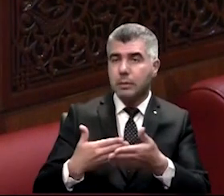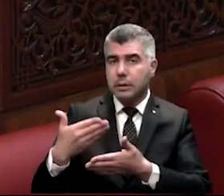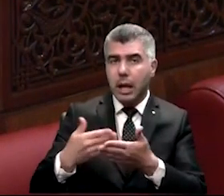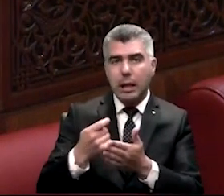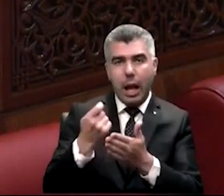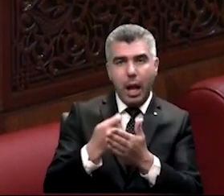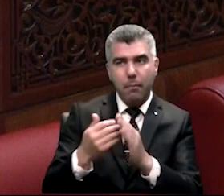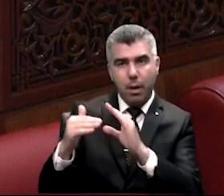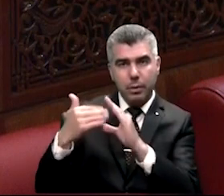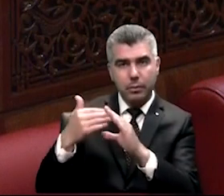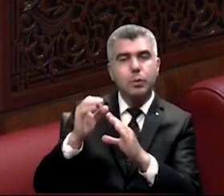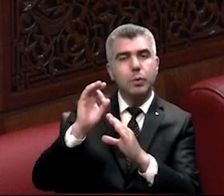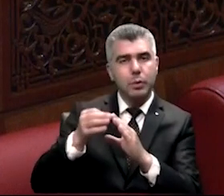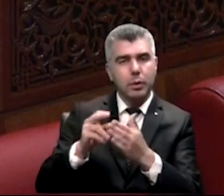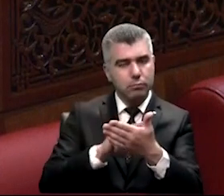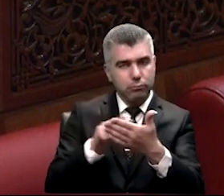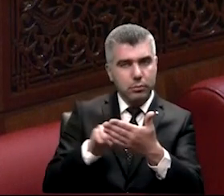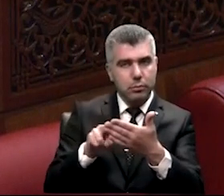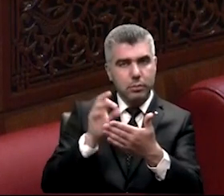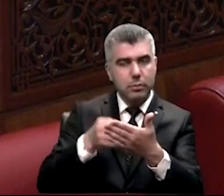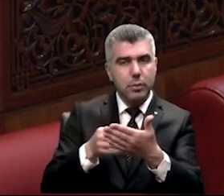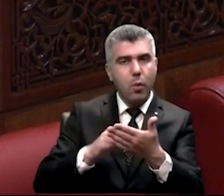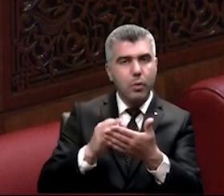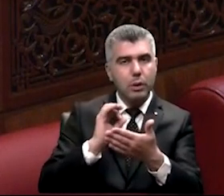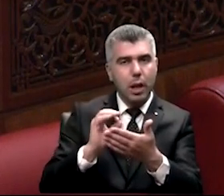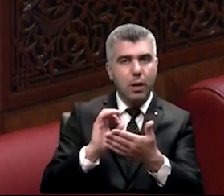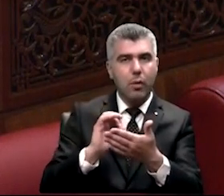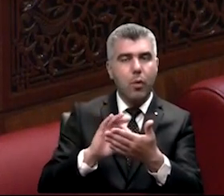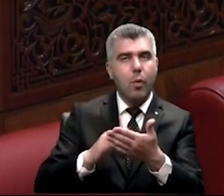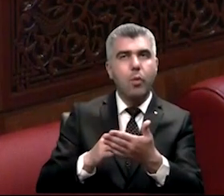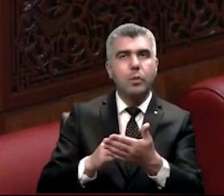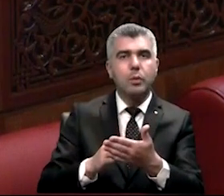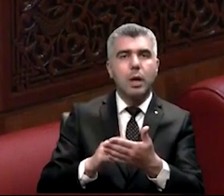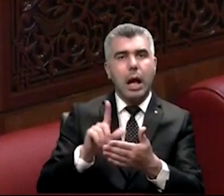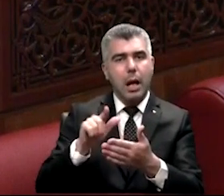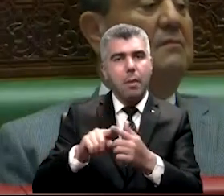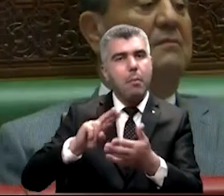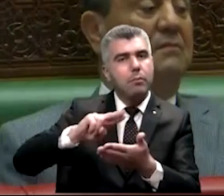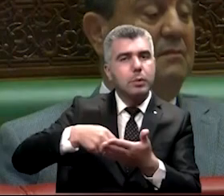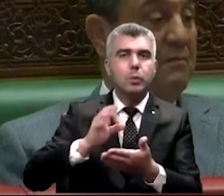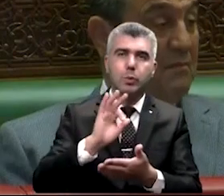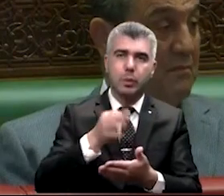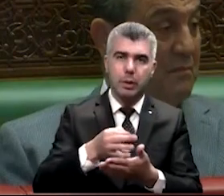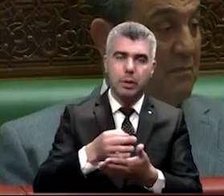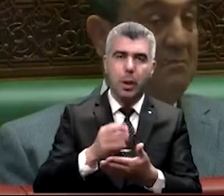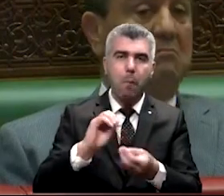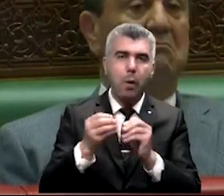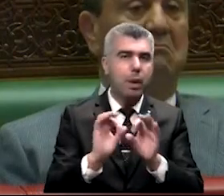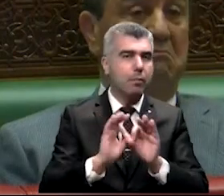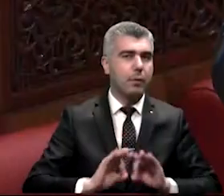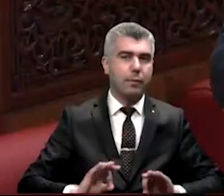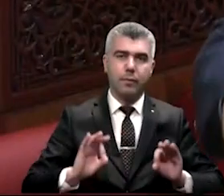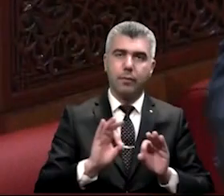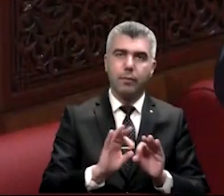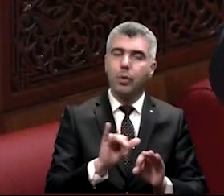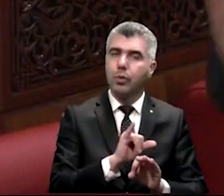طلب ديال الاستثمار كدرسه حسب المقاييس اللي كاينين واذا كان كجب له يعني ماكين